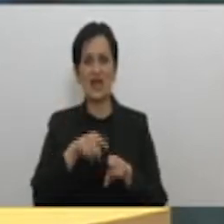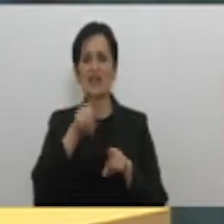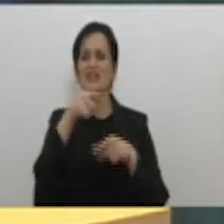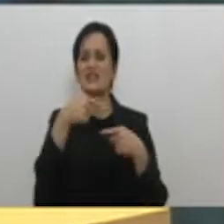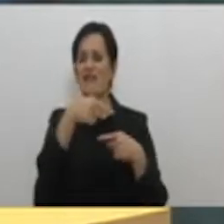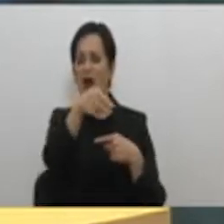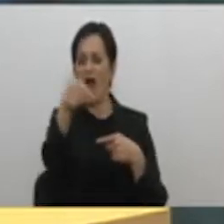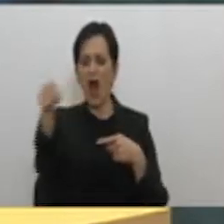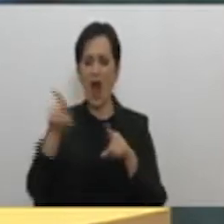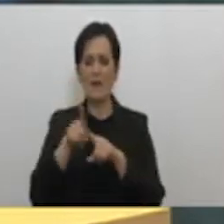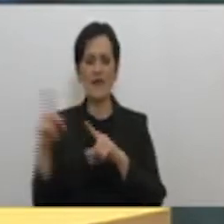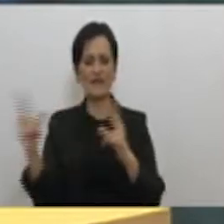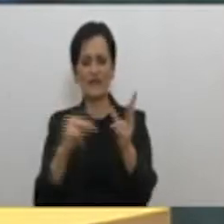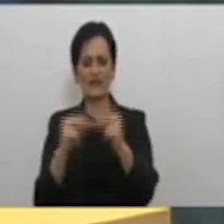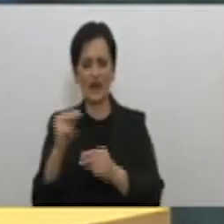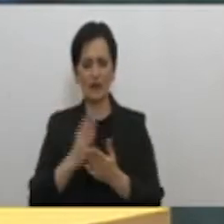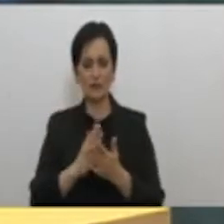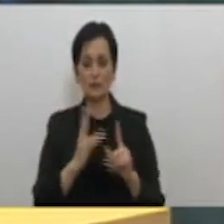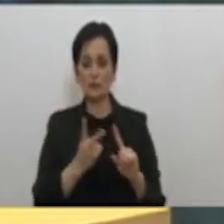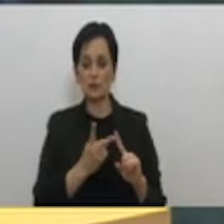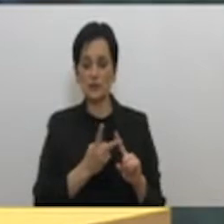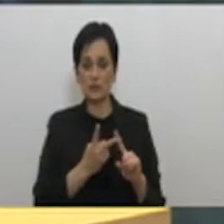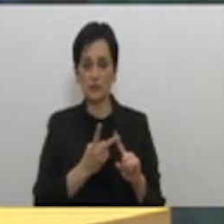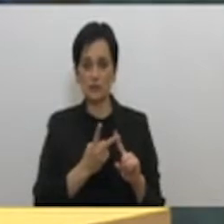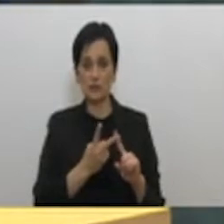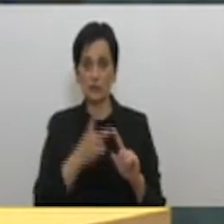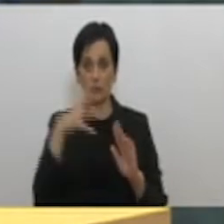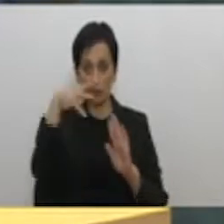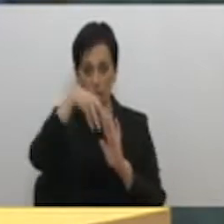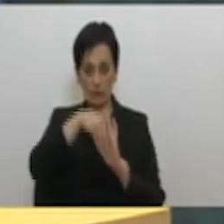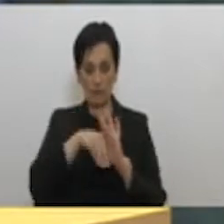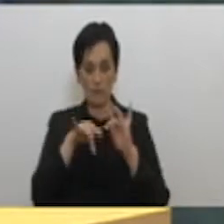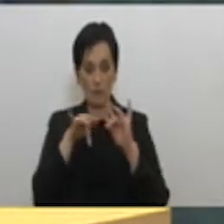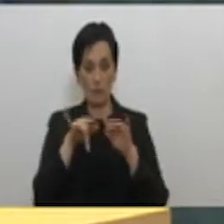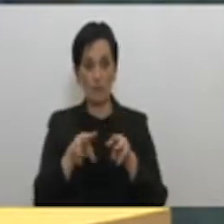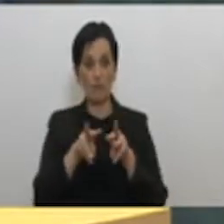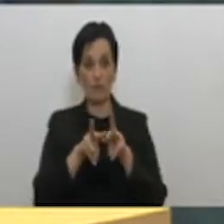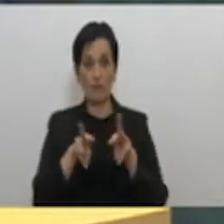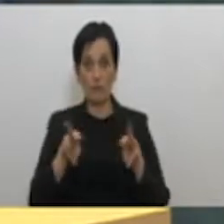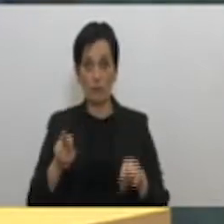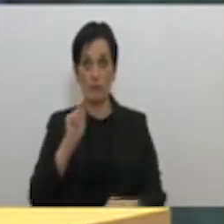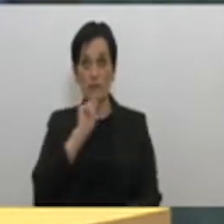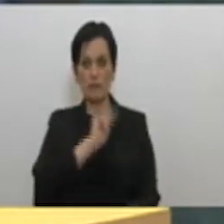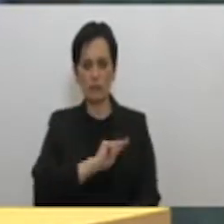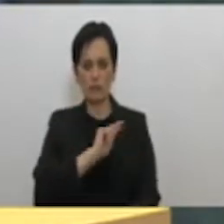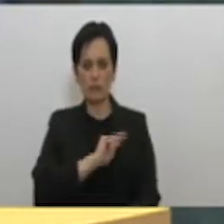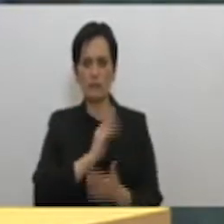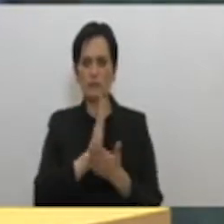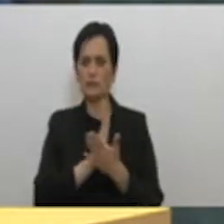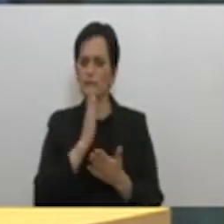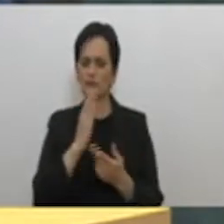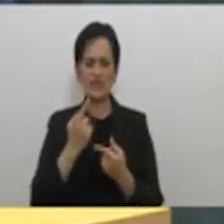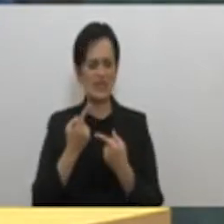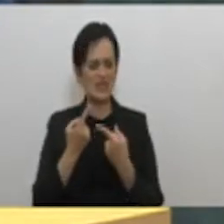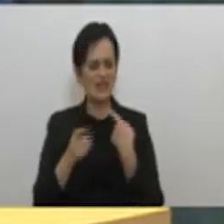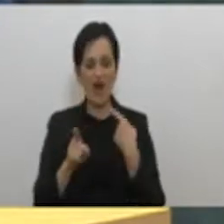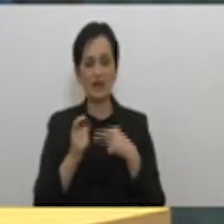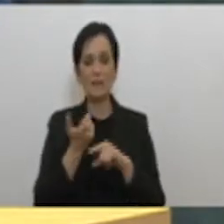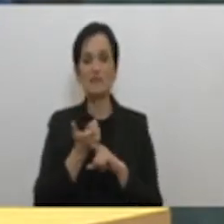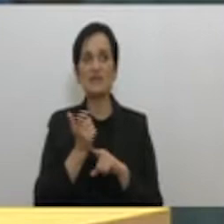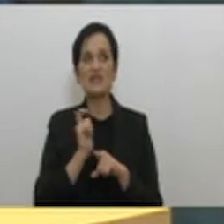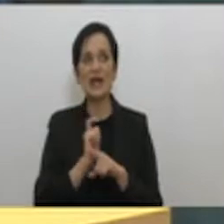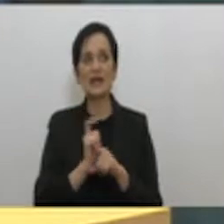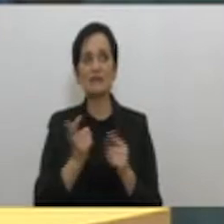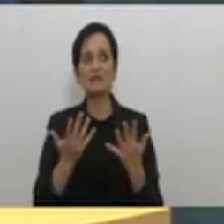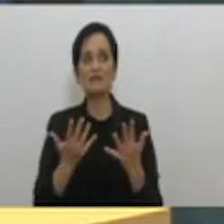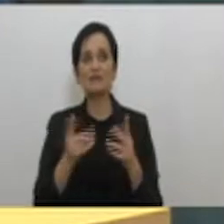წამოძახილები. მეორე, ეხა შინაგან საქმეთა სამინისტროს მუშაობა არის ძალიან სხვანაირი, აი ძალიან